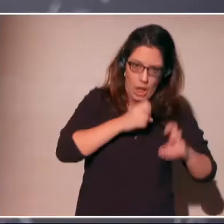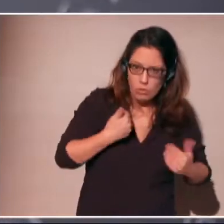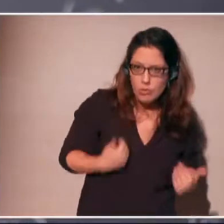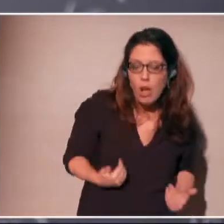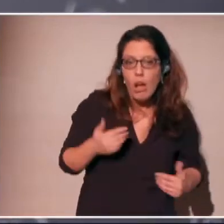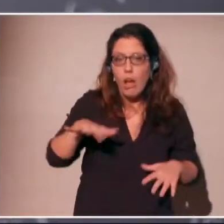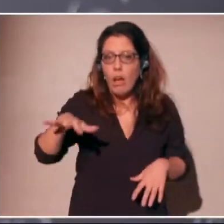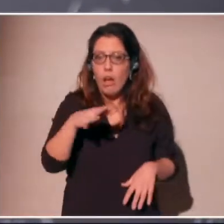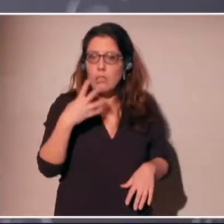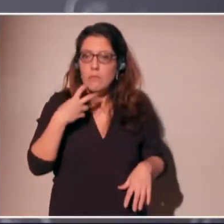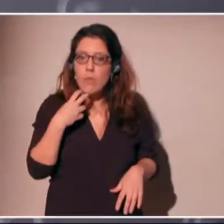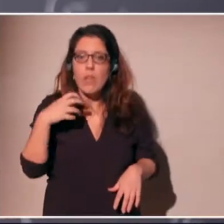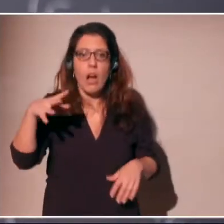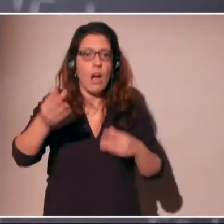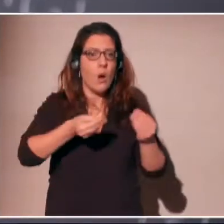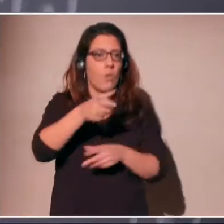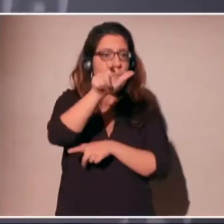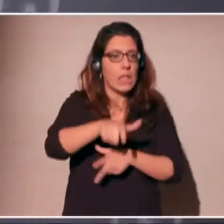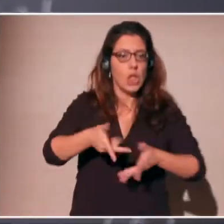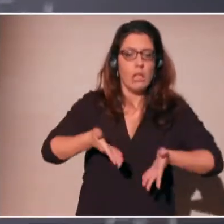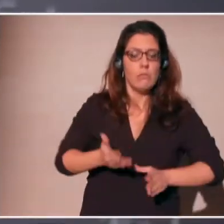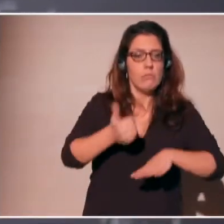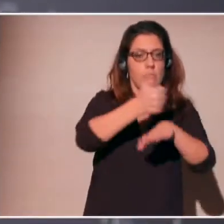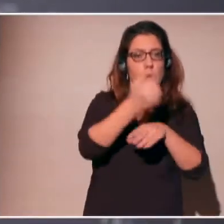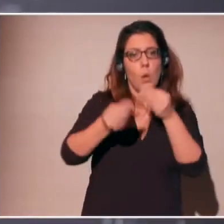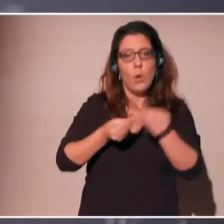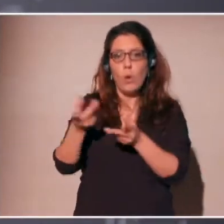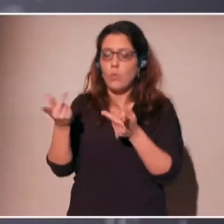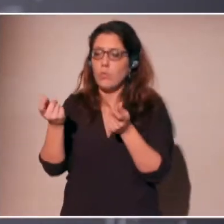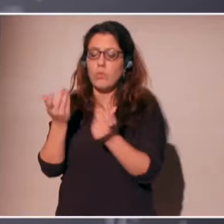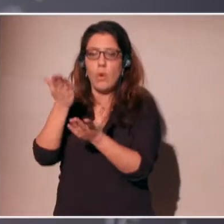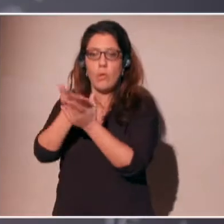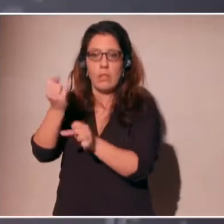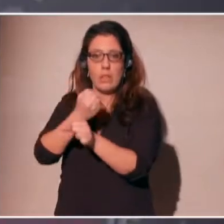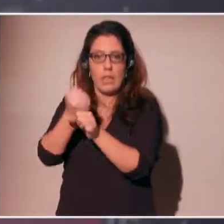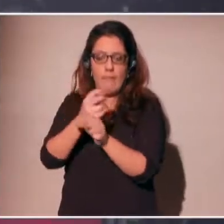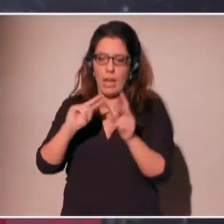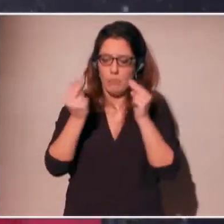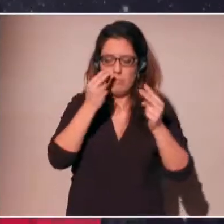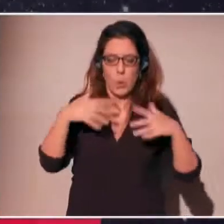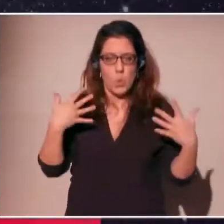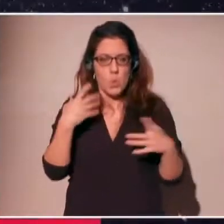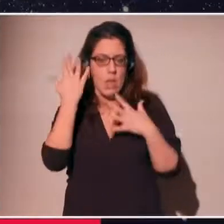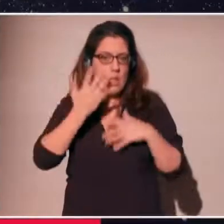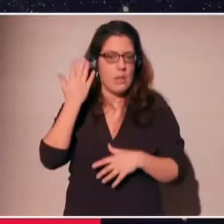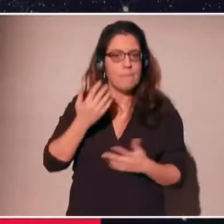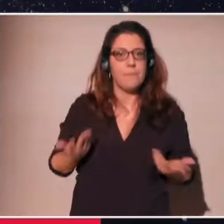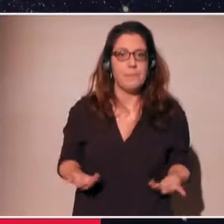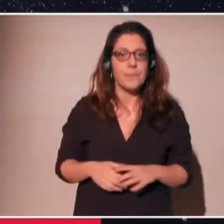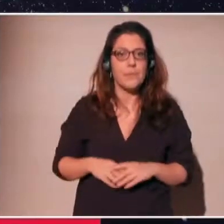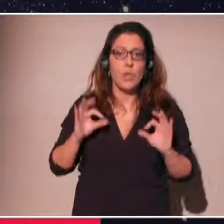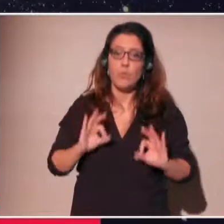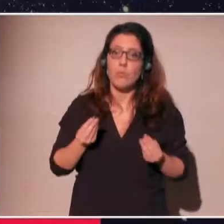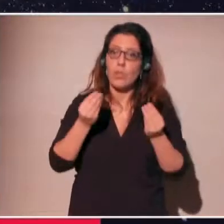vous décideurs ou opérateurs. Alors pour nous éclairer un peu mieux encore sur ces enjeux fondamentaux, sur ces